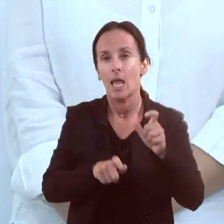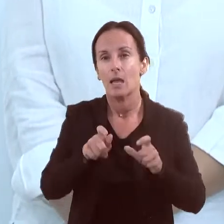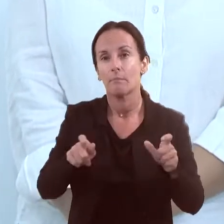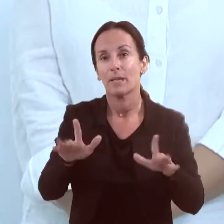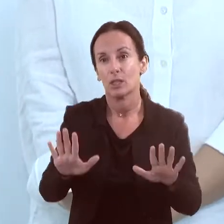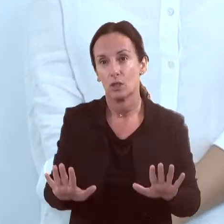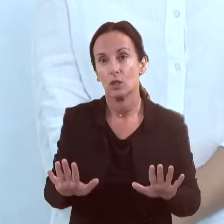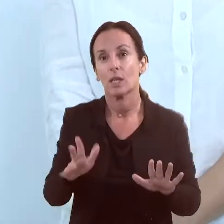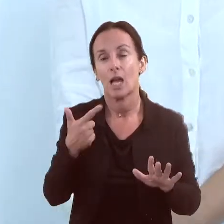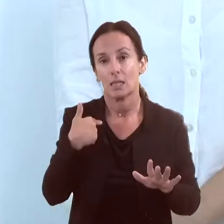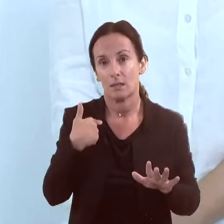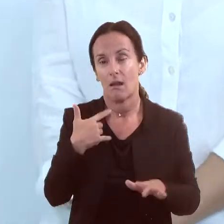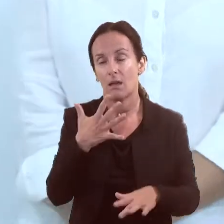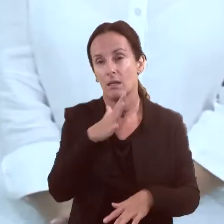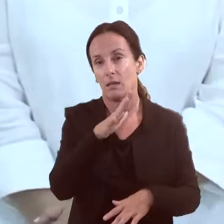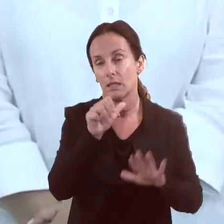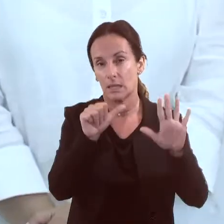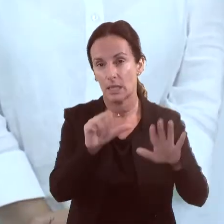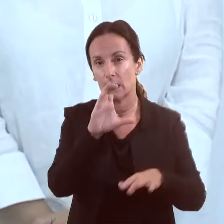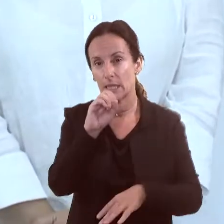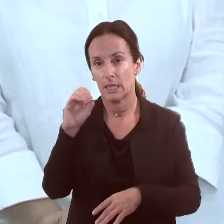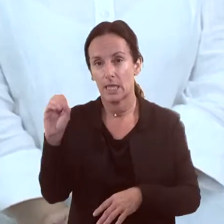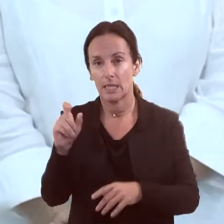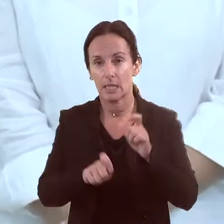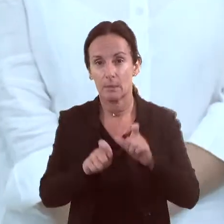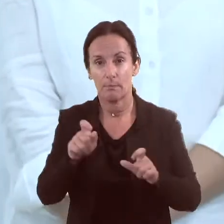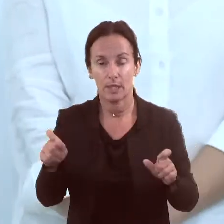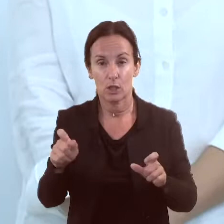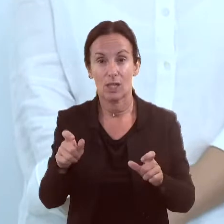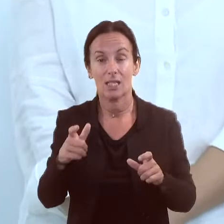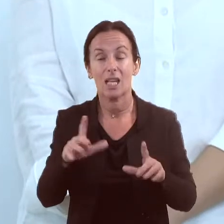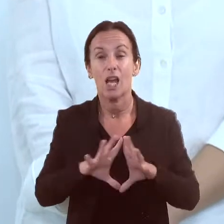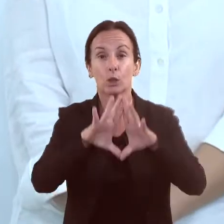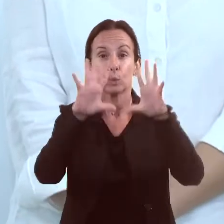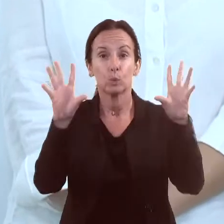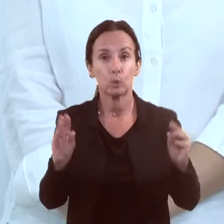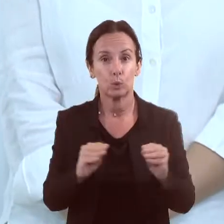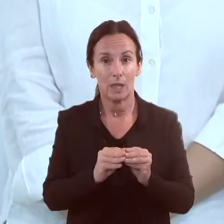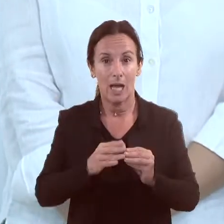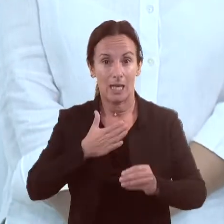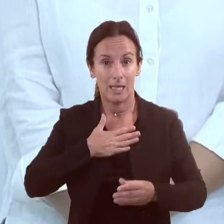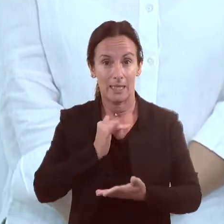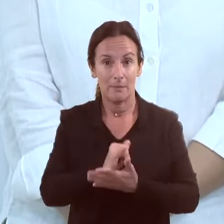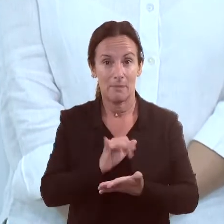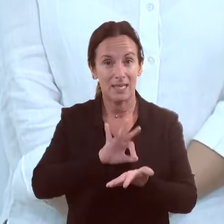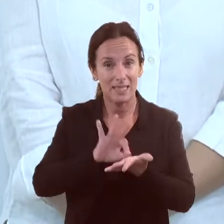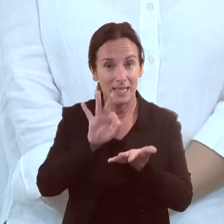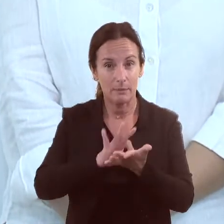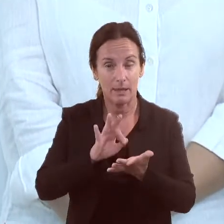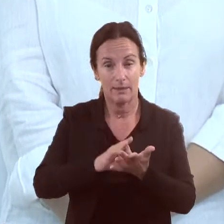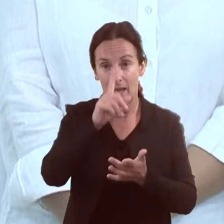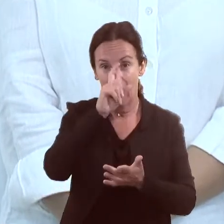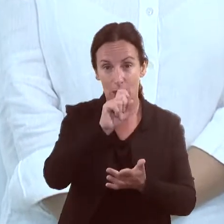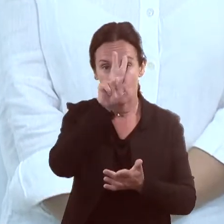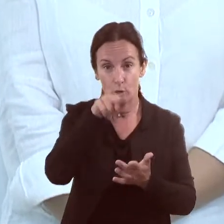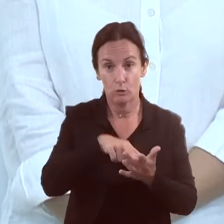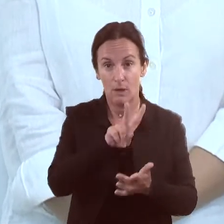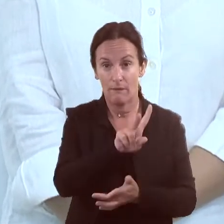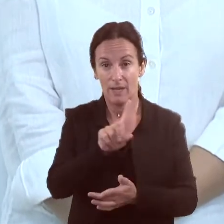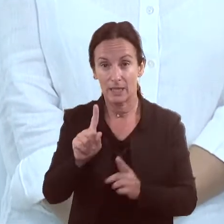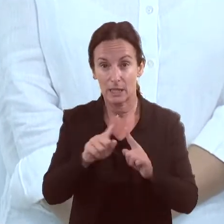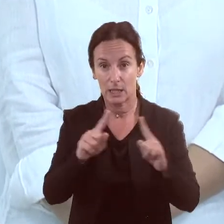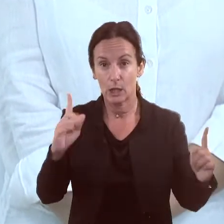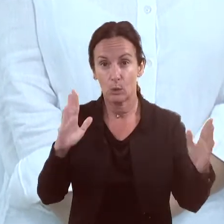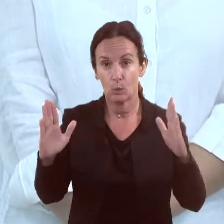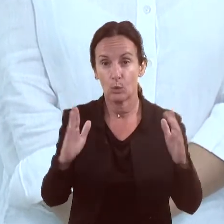600 persones, el total de persones ateses per tots els nostres serveis de l'IMAS durant l'any 2021 va ser